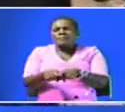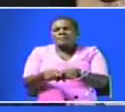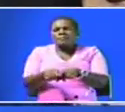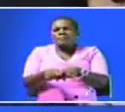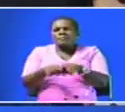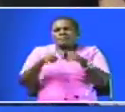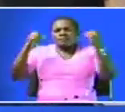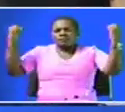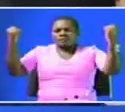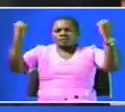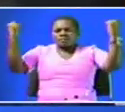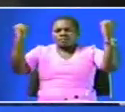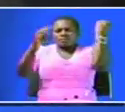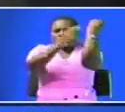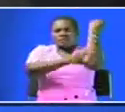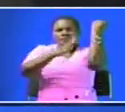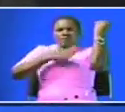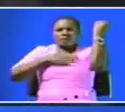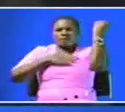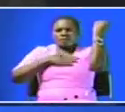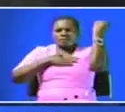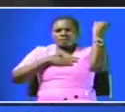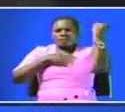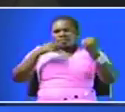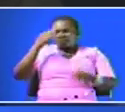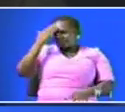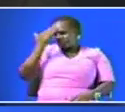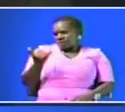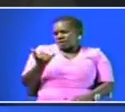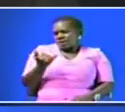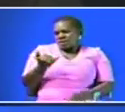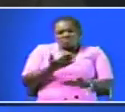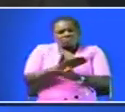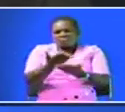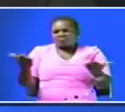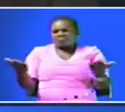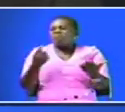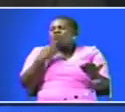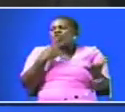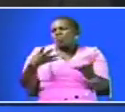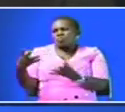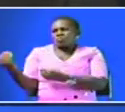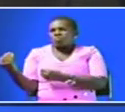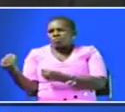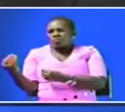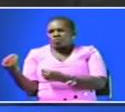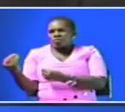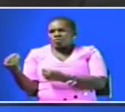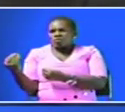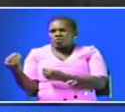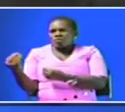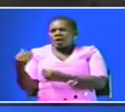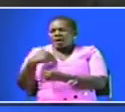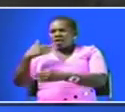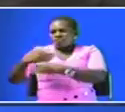kama hero kwa nchi yetu ya Kenya. Sababu mahali popote alipita amesha eseka